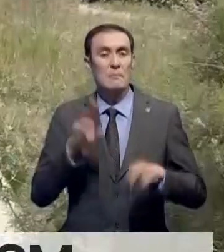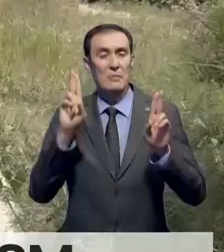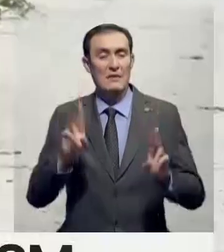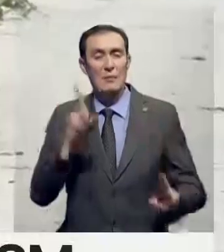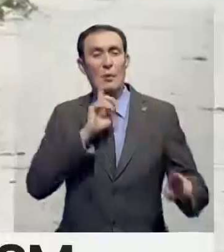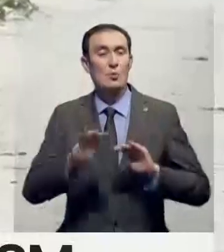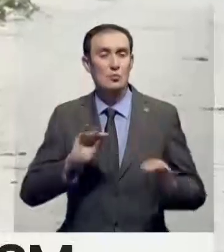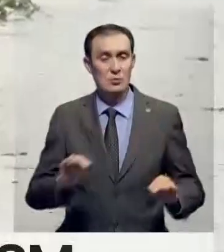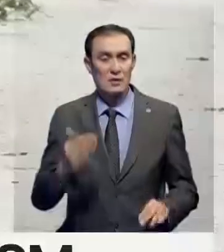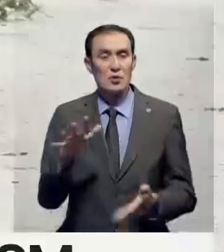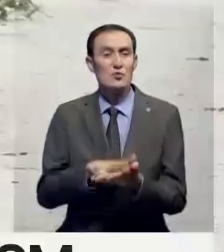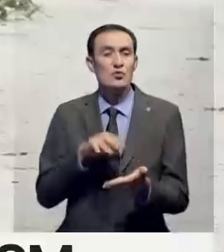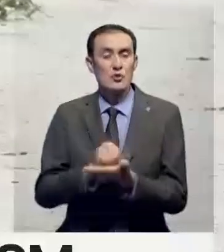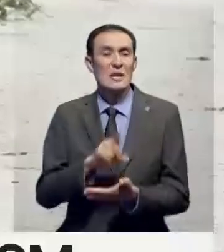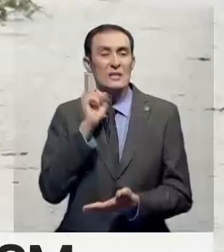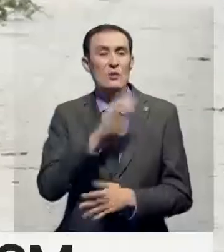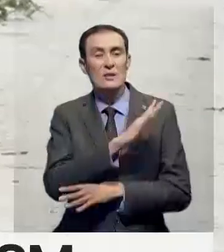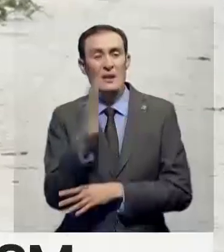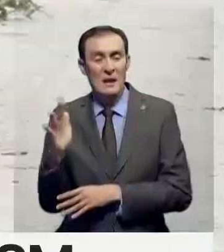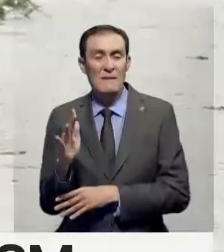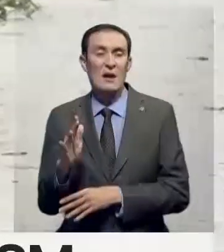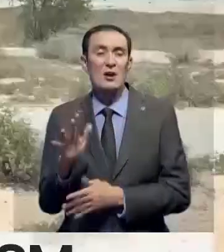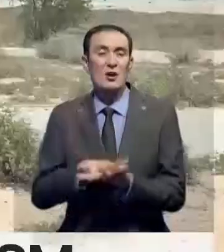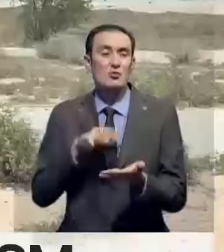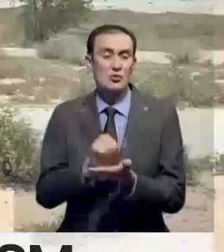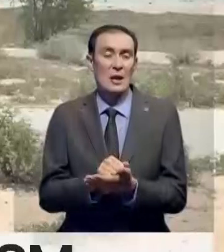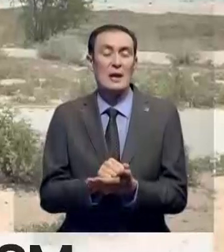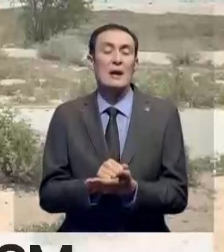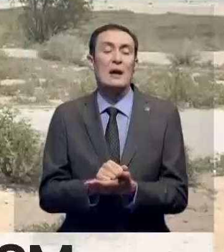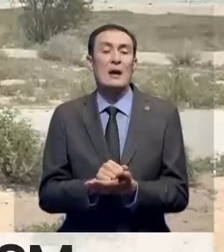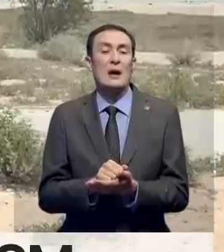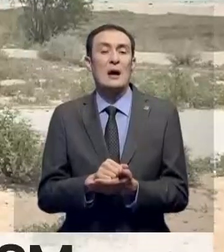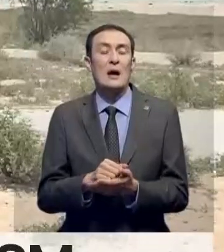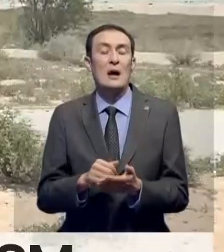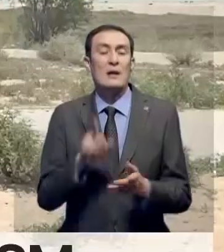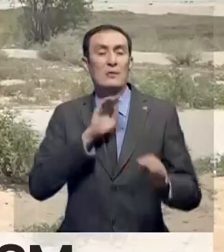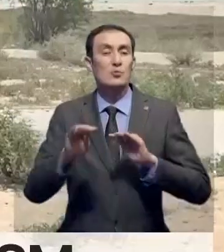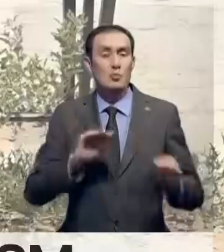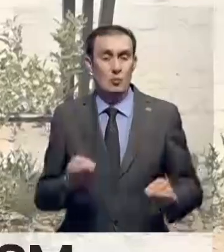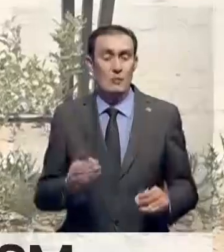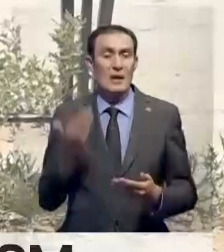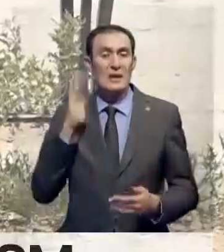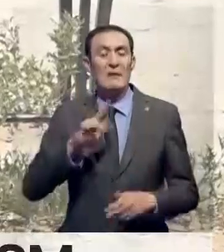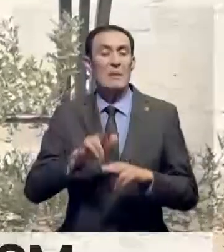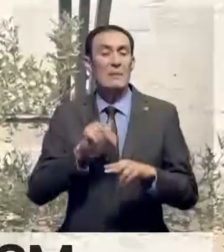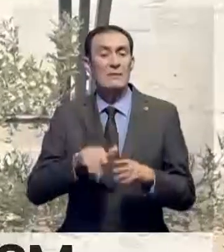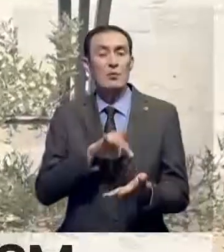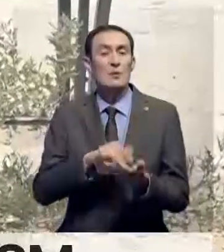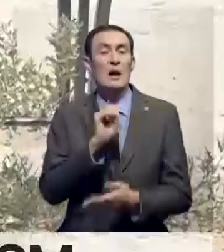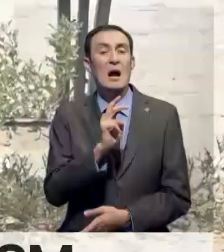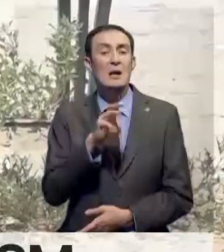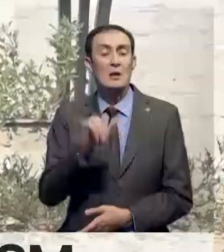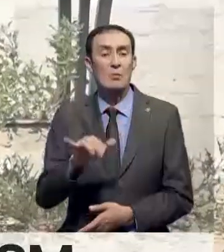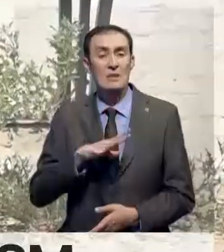правила благоустройства. Они уничтожали зеленые насаждения и деревья, разрушали объекты инфраструктуры. Недавно